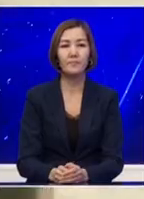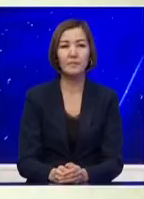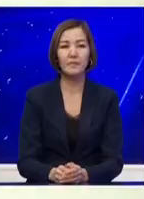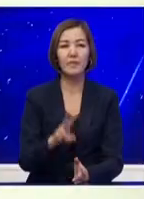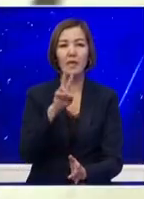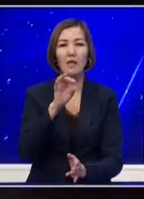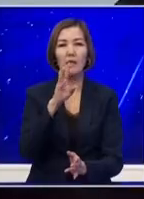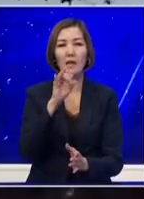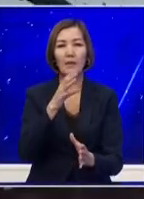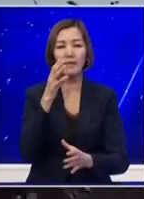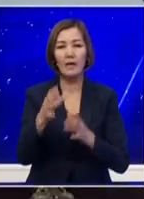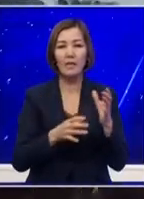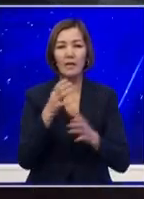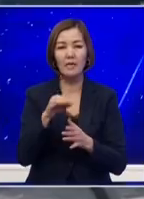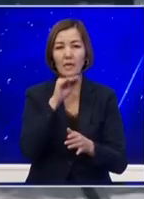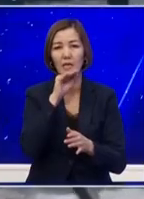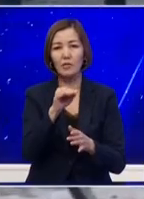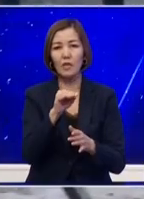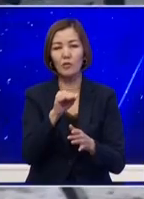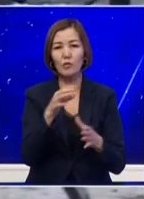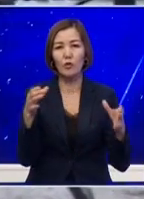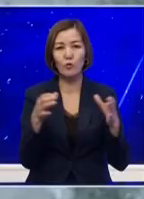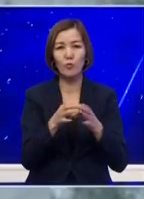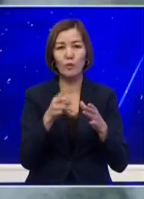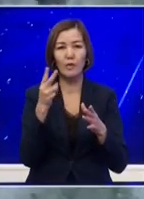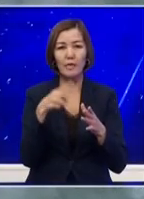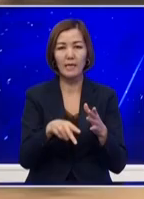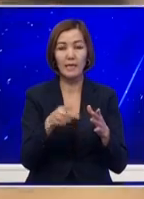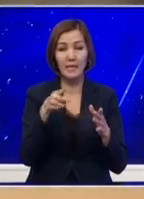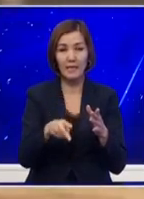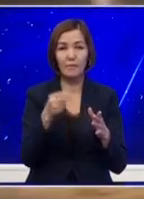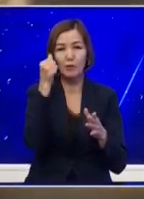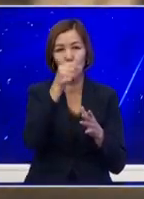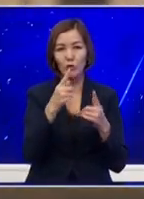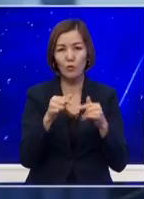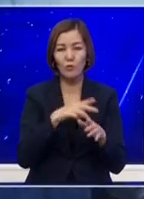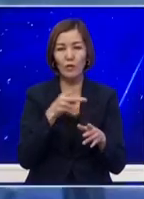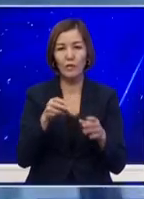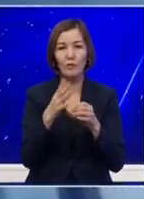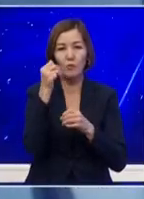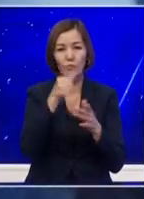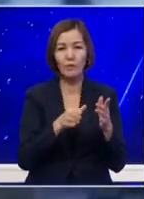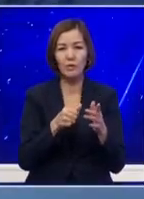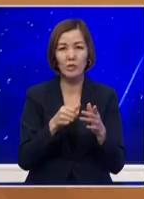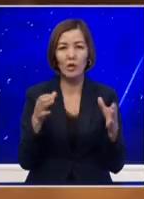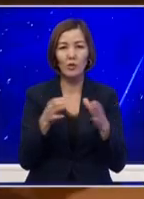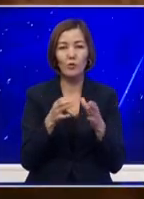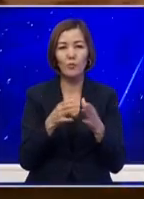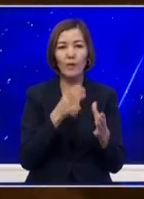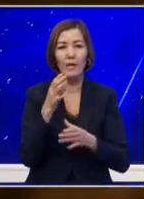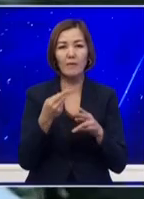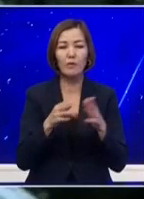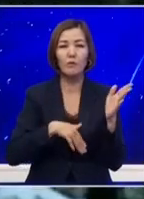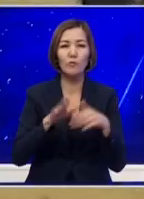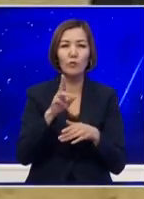Номад Станс халықаралық кәсіби каскадерлер тобы сонау 2000 жылы құрылған, ал 2015 жылы аталмыш топ құрамындағылар